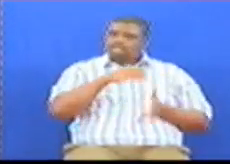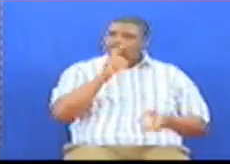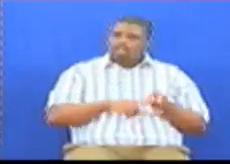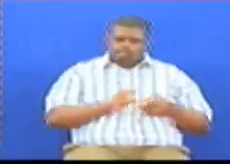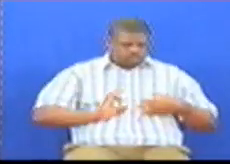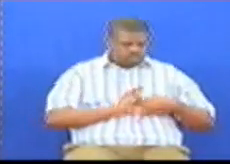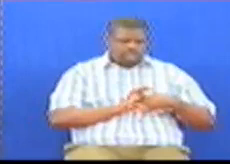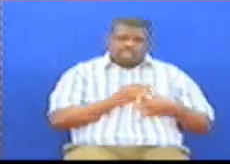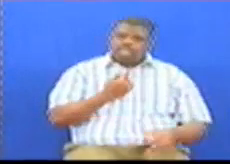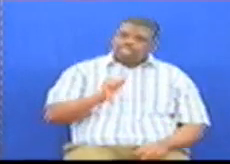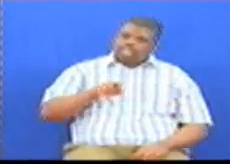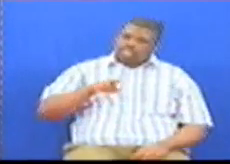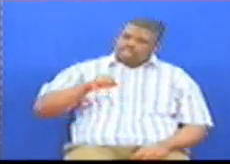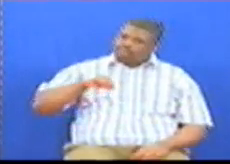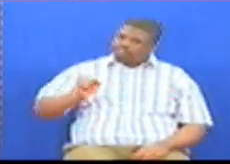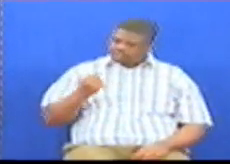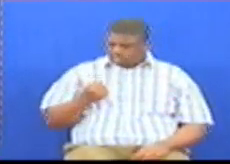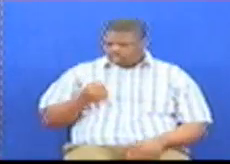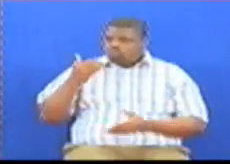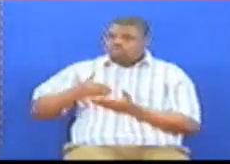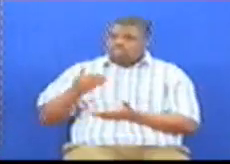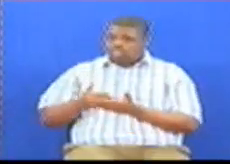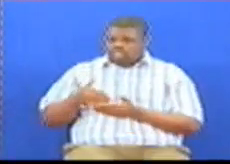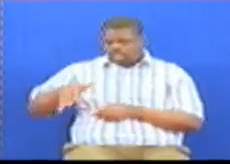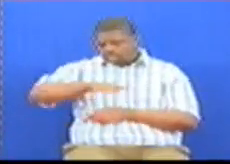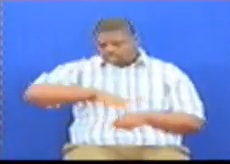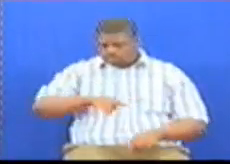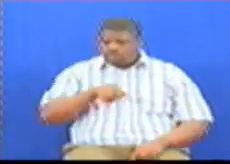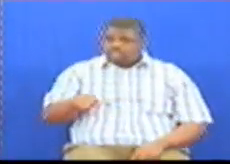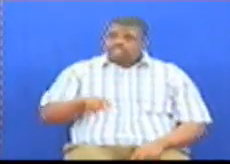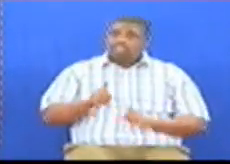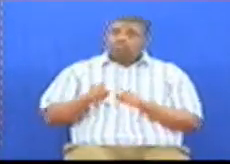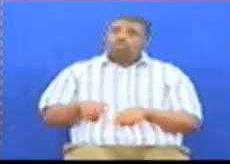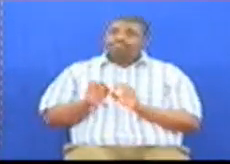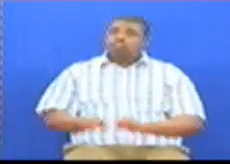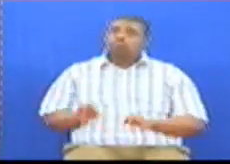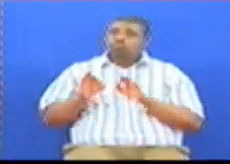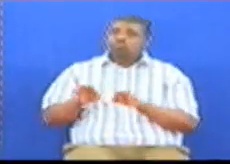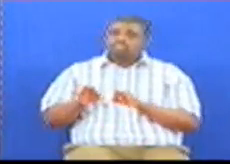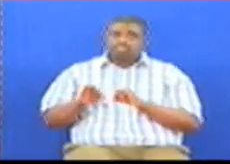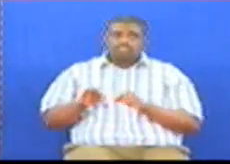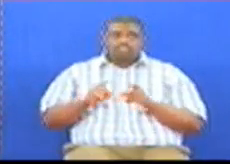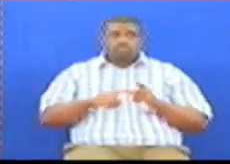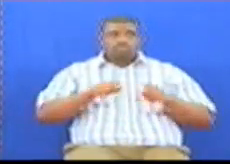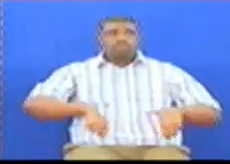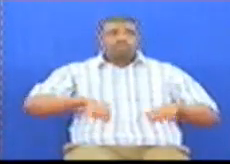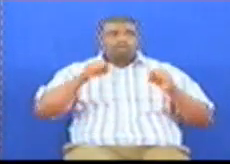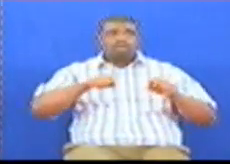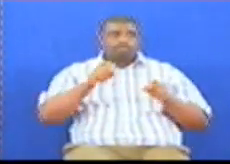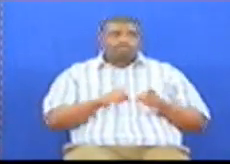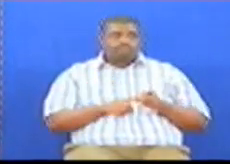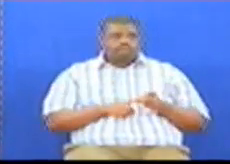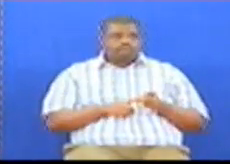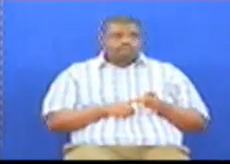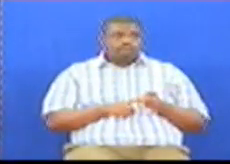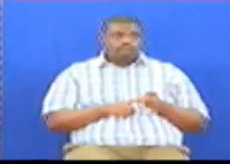tarafa. Tarafa ya Eda chini tunaomba tuanzishie ili eneo lile liwe vizuri katika kutawaliwa, kwa sababu kule kuna hazabe. Mara nyingi